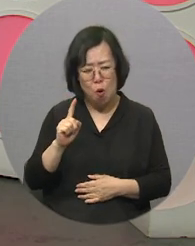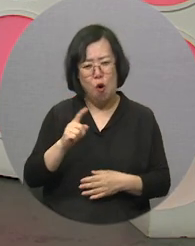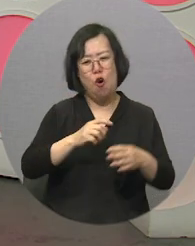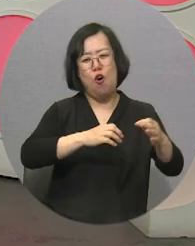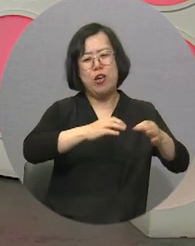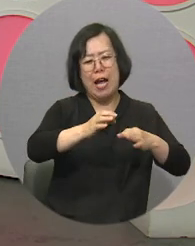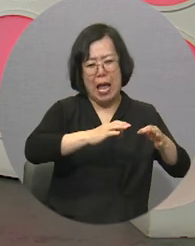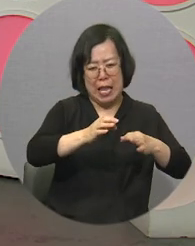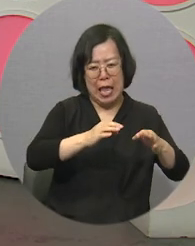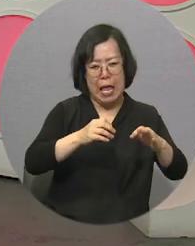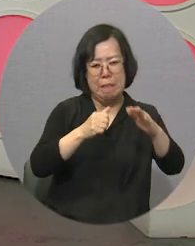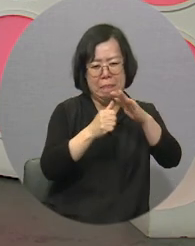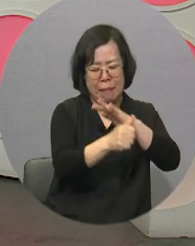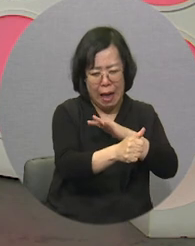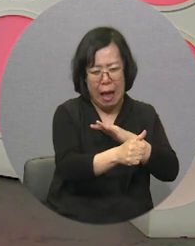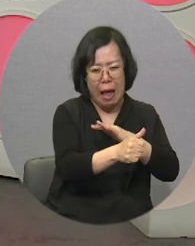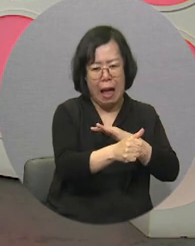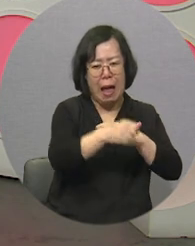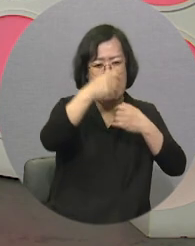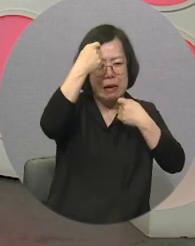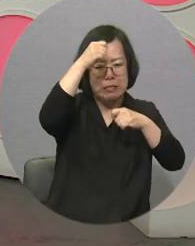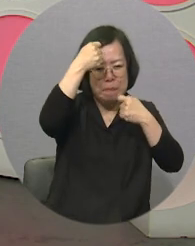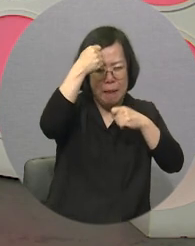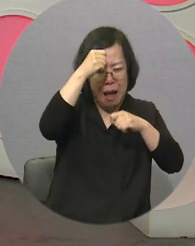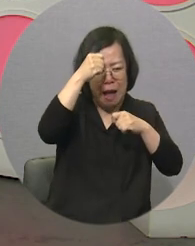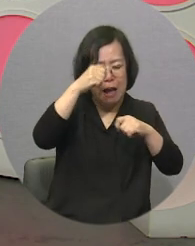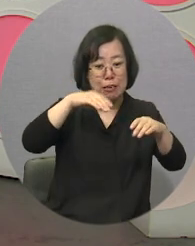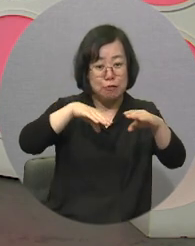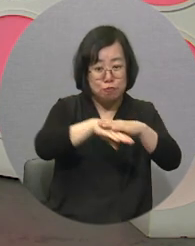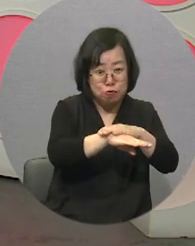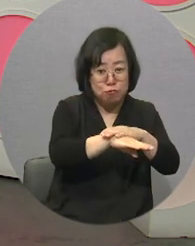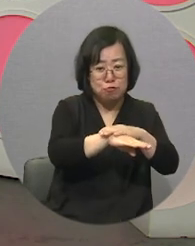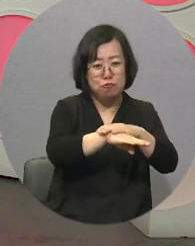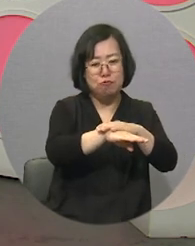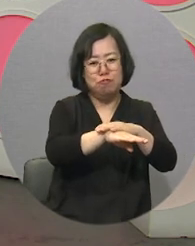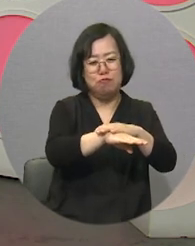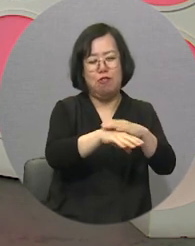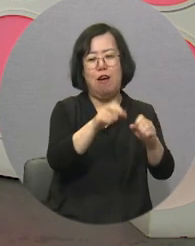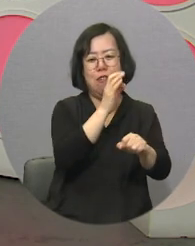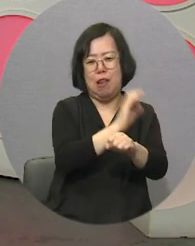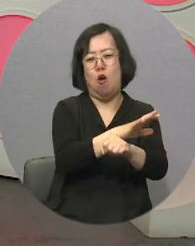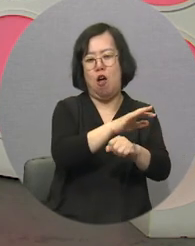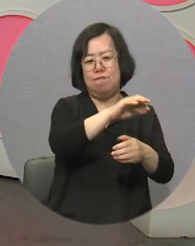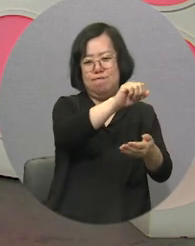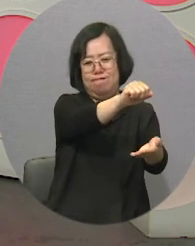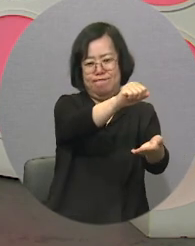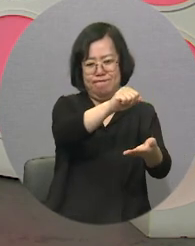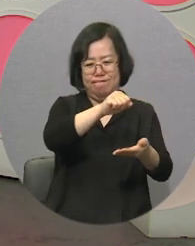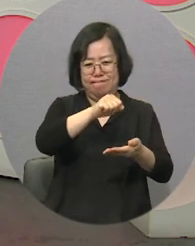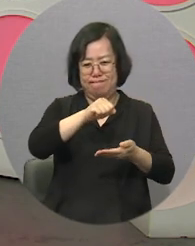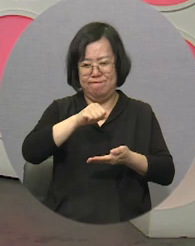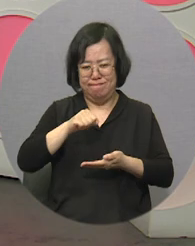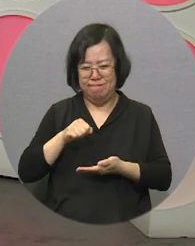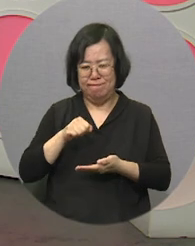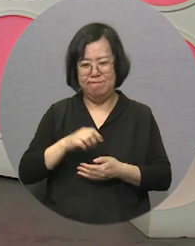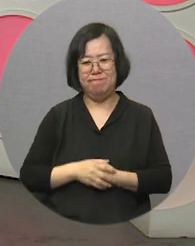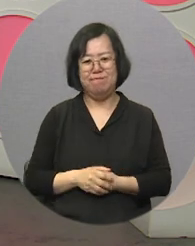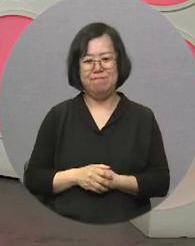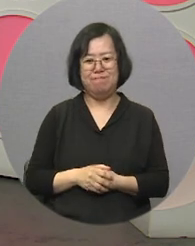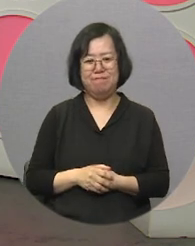할아버지에게 받은 2만 원으로 외할아버지들이 멋진 신발 주세요 라고 주인